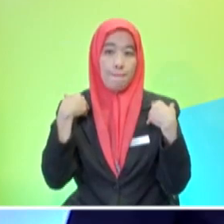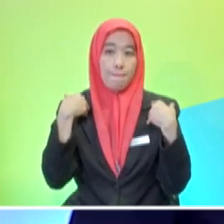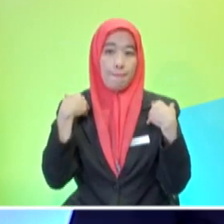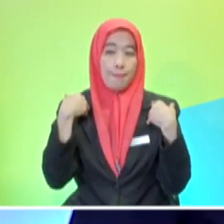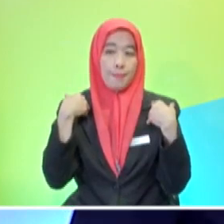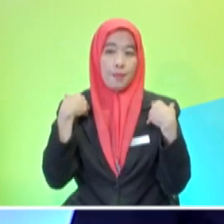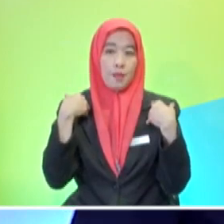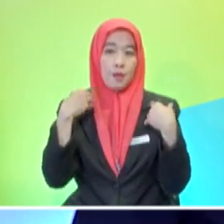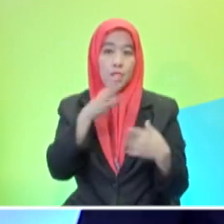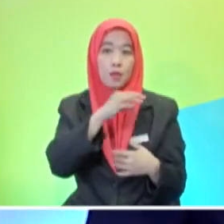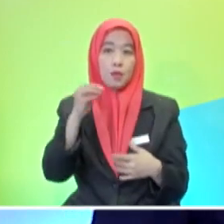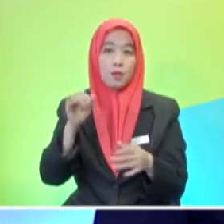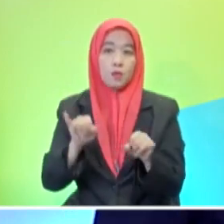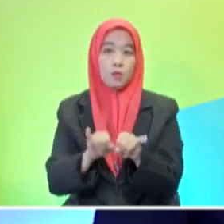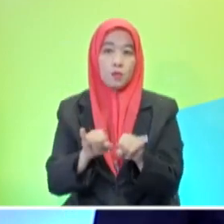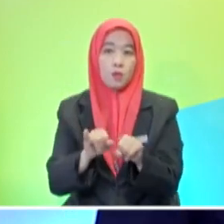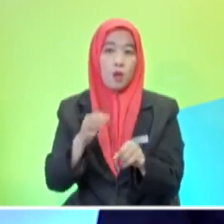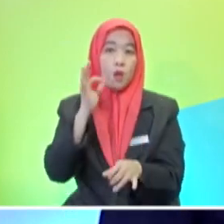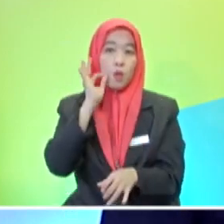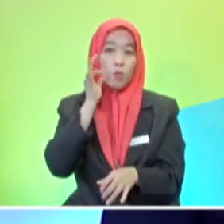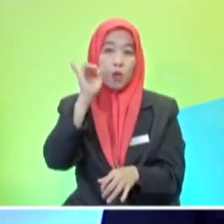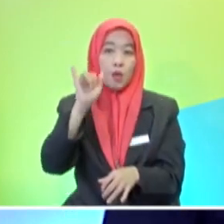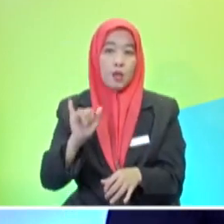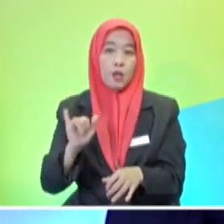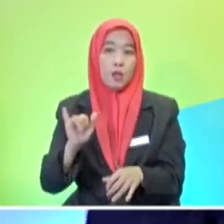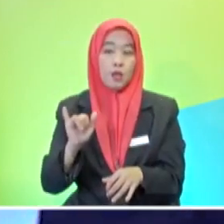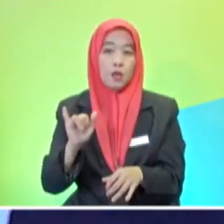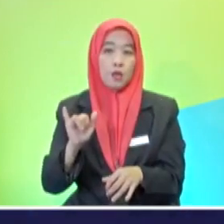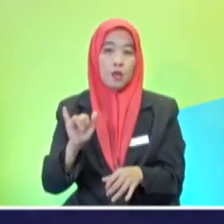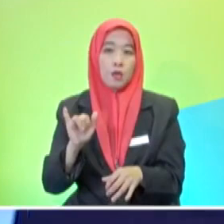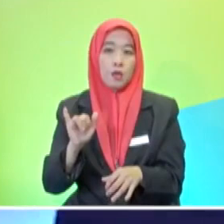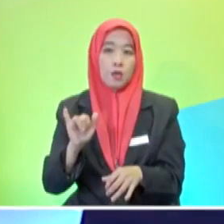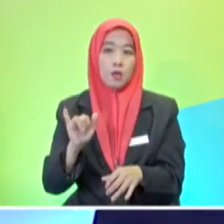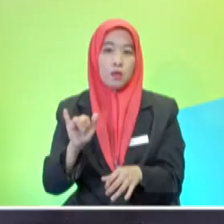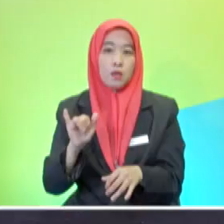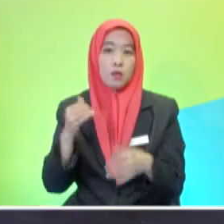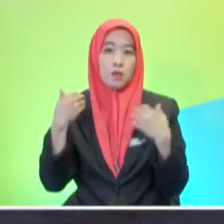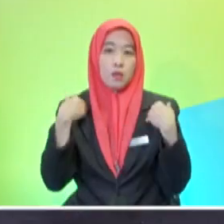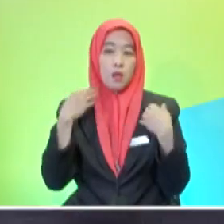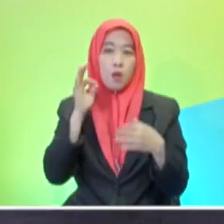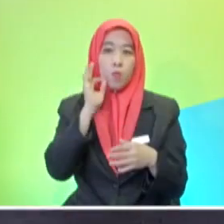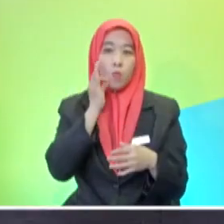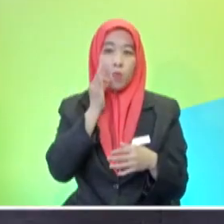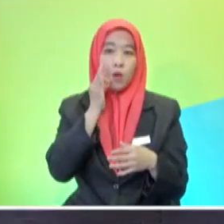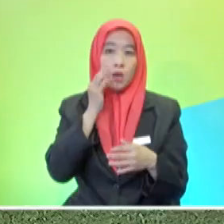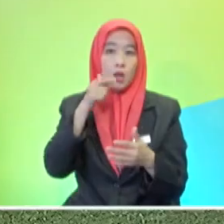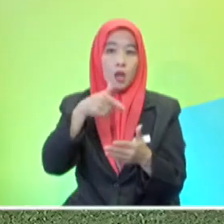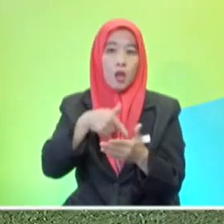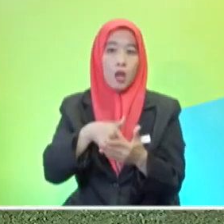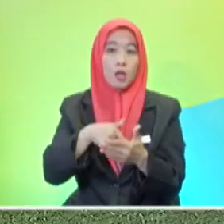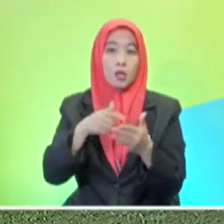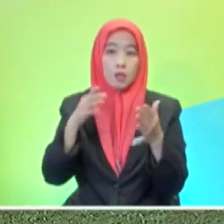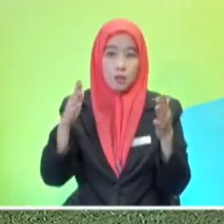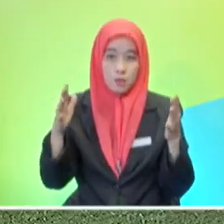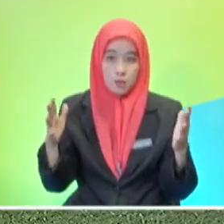Dan juga? Okay. Buah yang dihasilkan juga adalah? Adalah? Wah, lagi besar